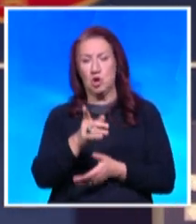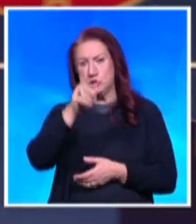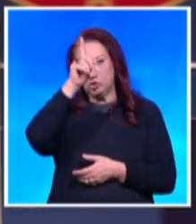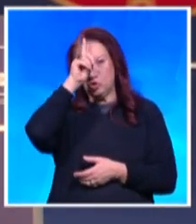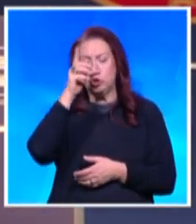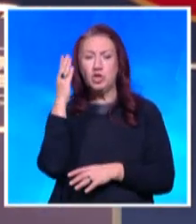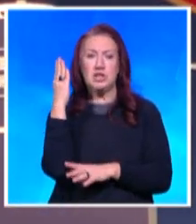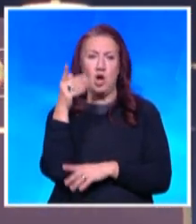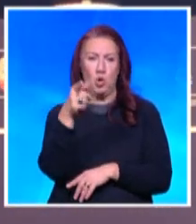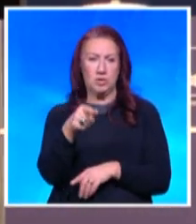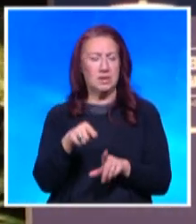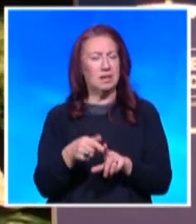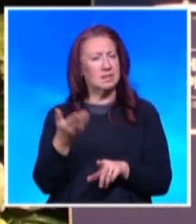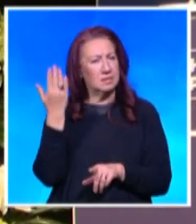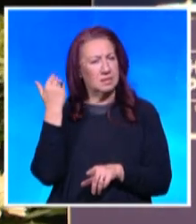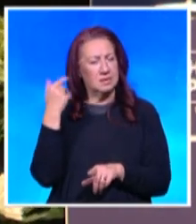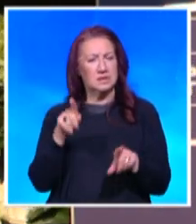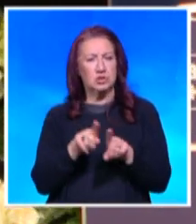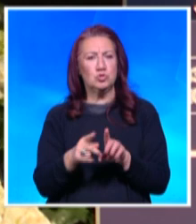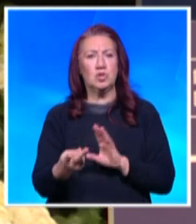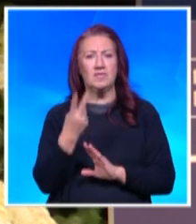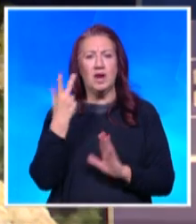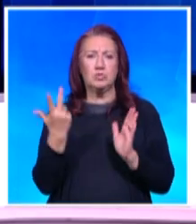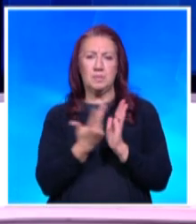там, където се проведе и през 2018.